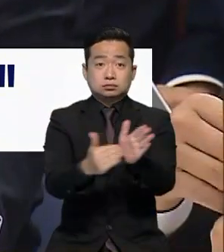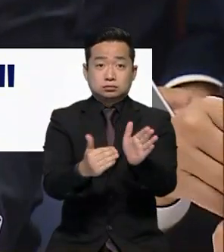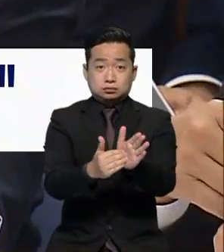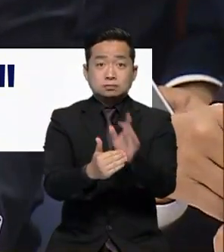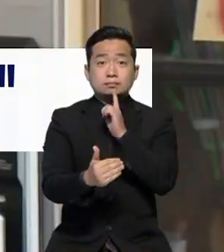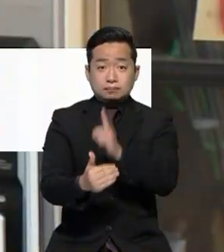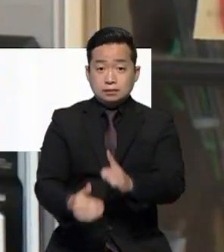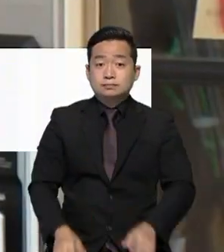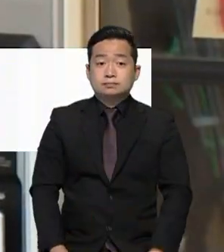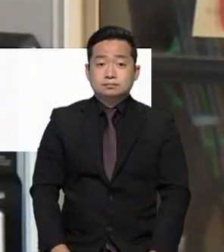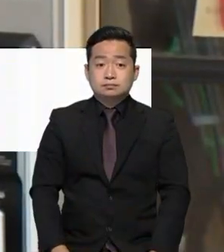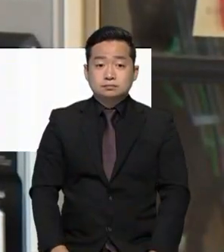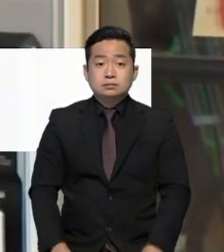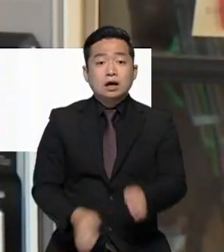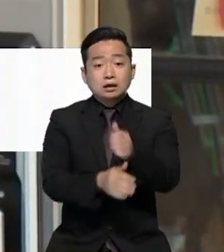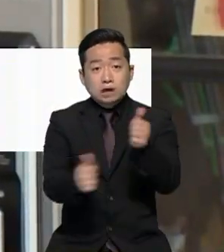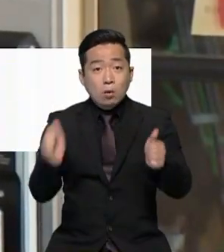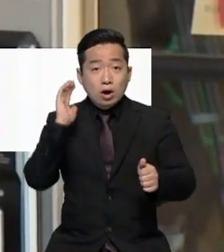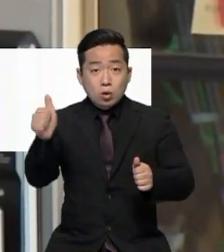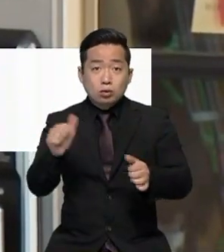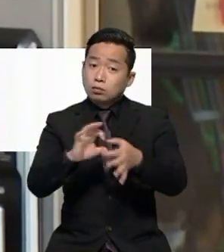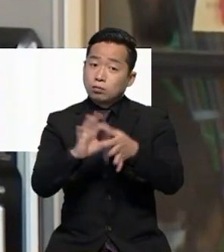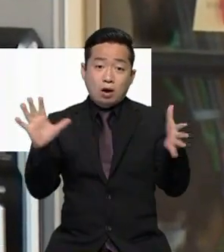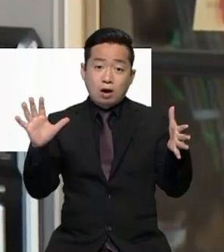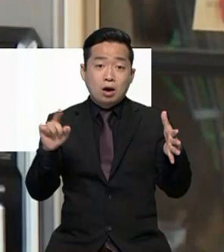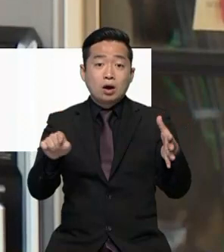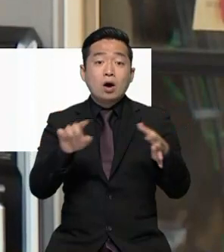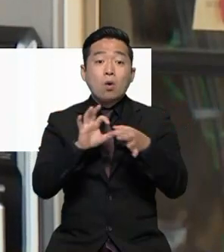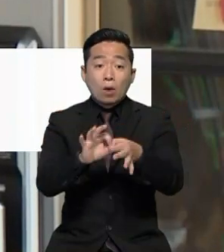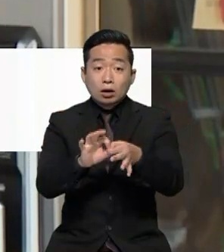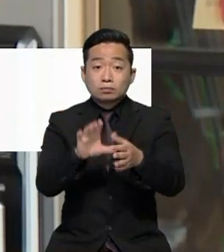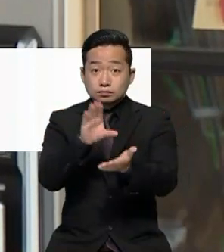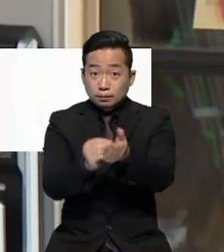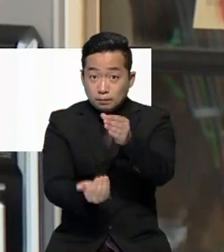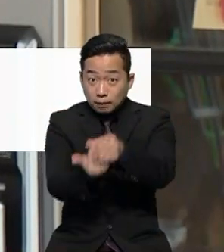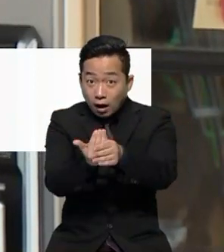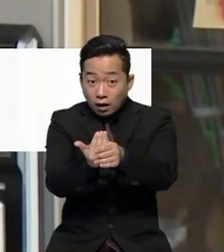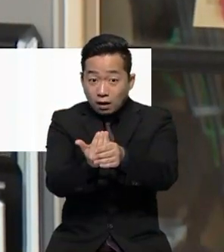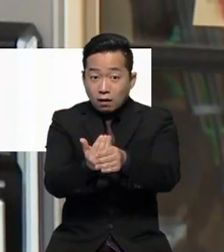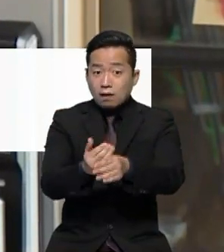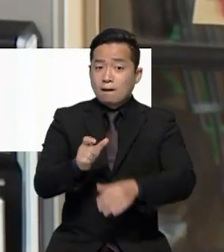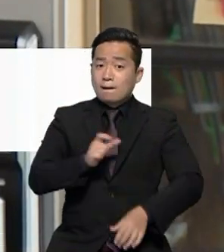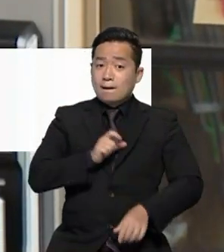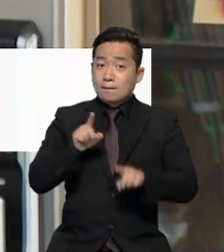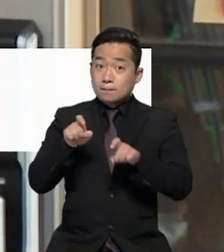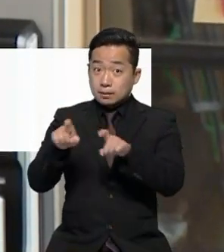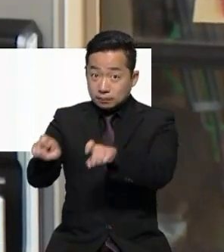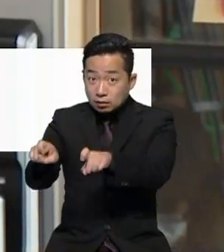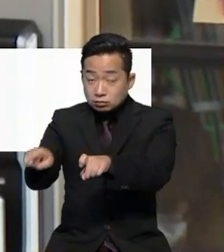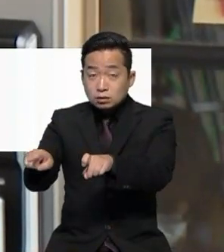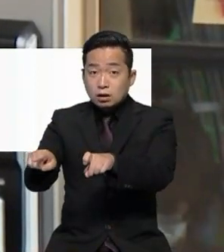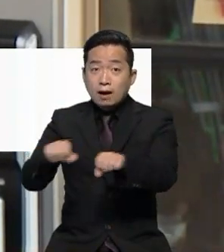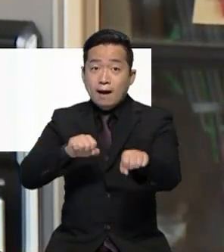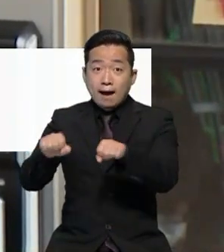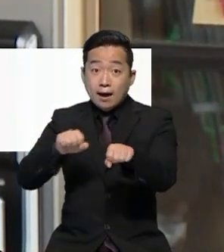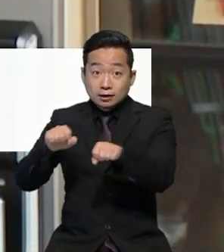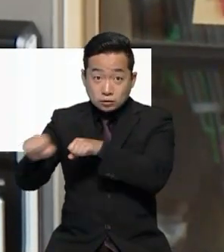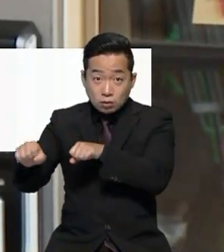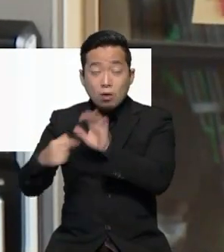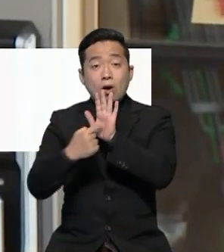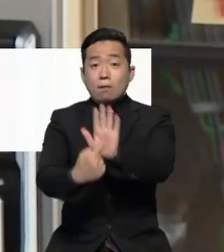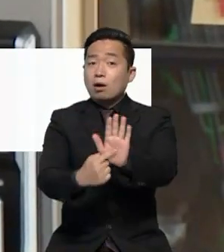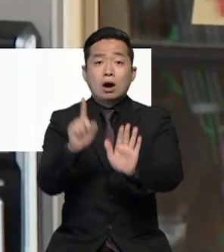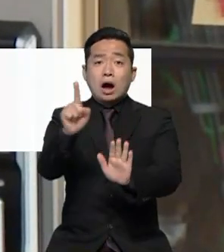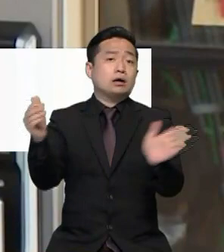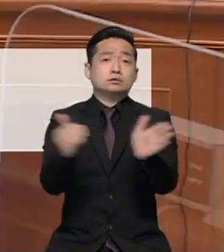꼬집었습니다. 장관이든 대통령이든 그 관련된 그 부분에 대해서 저는 그 당시 행적을 잘 밝히면 되는 일이지